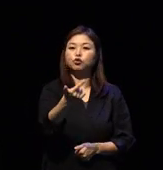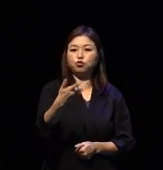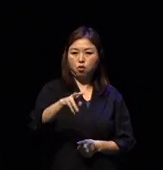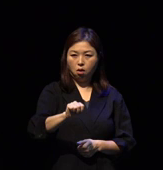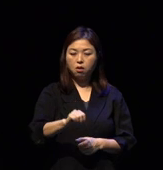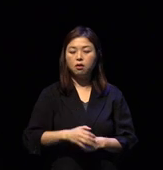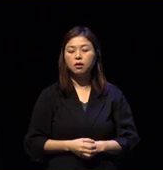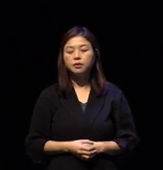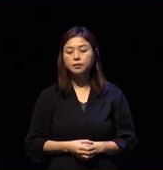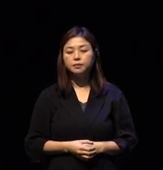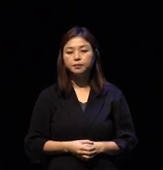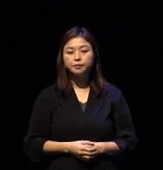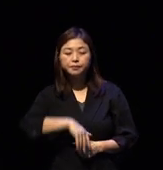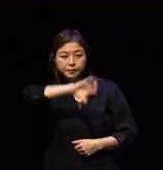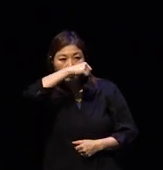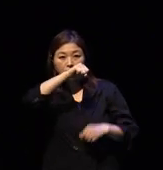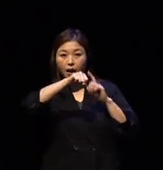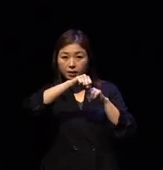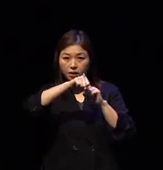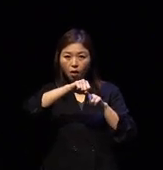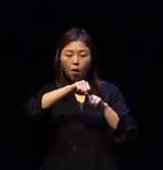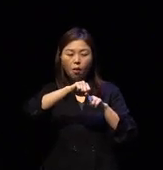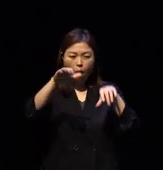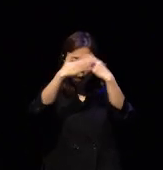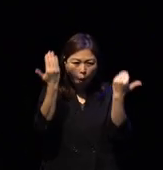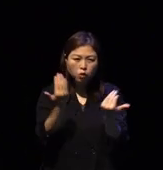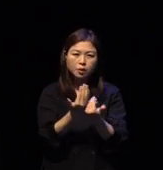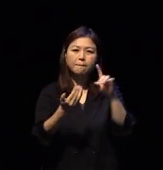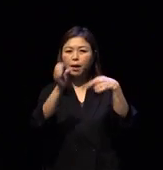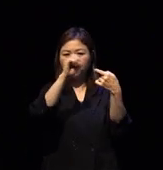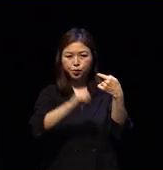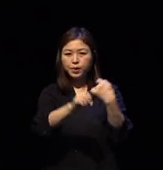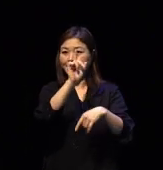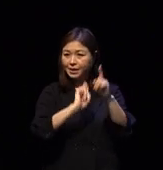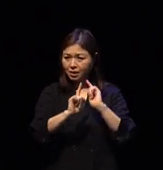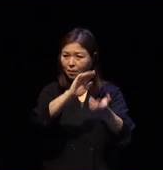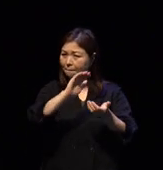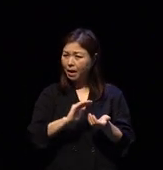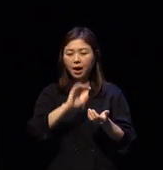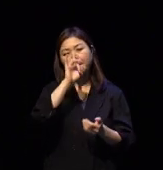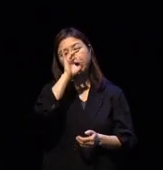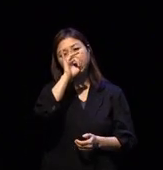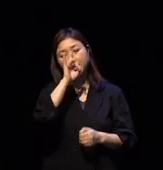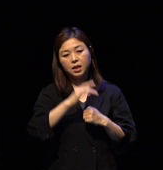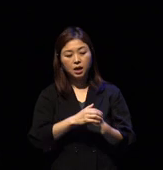이 예산을 전체 이제 공모를 할 수는 없고 저희가